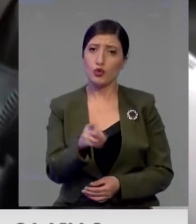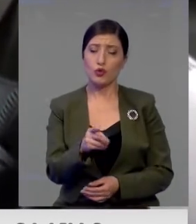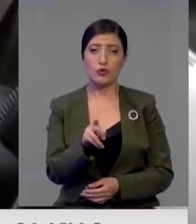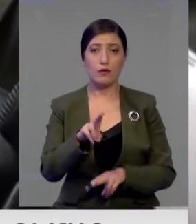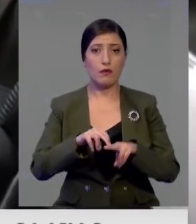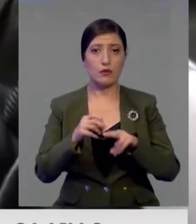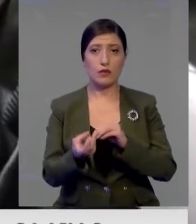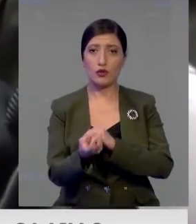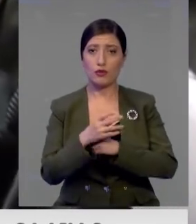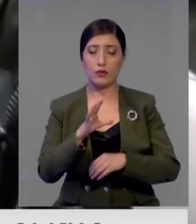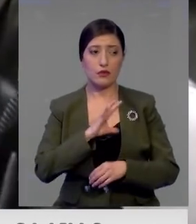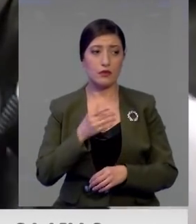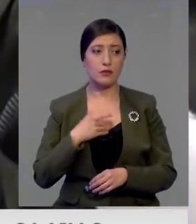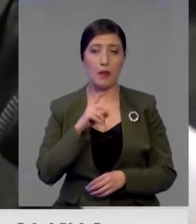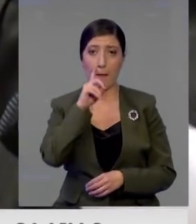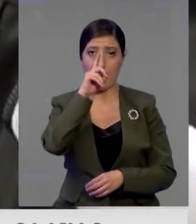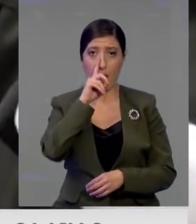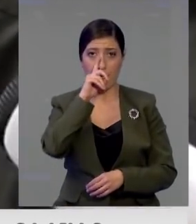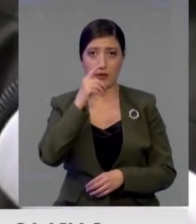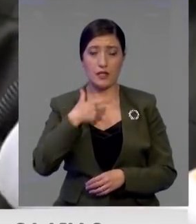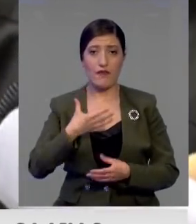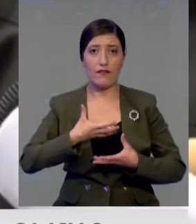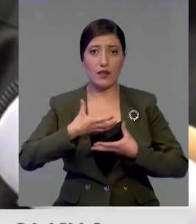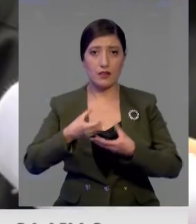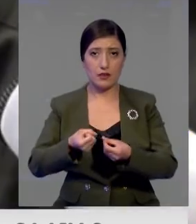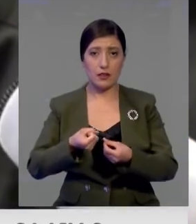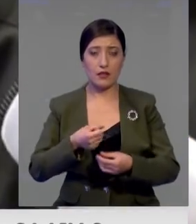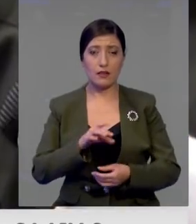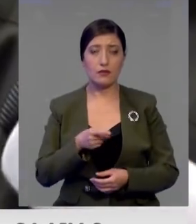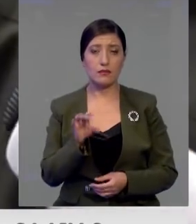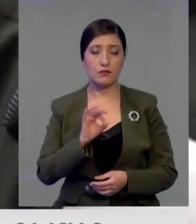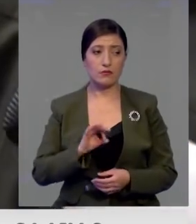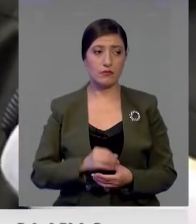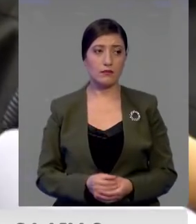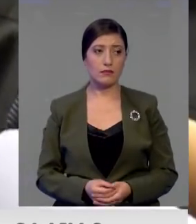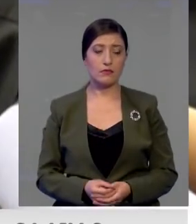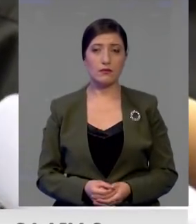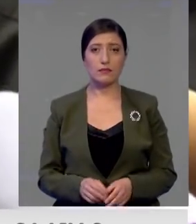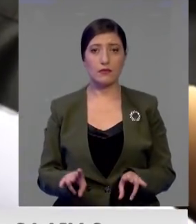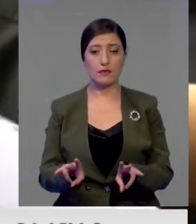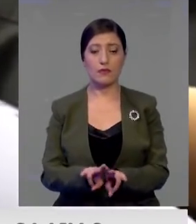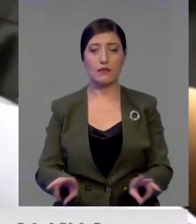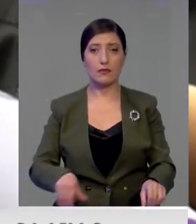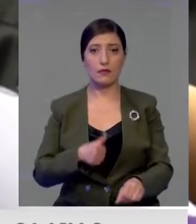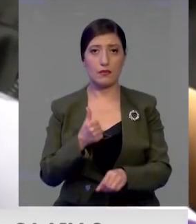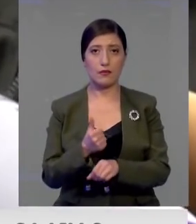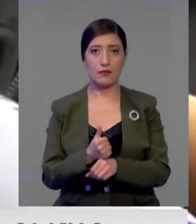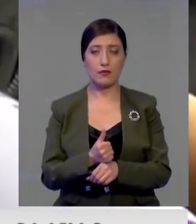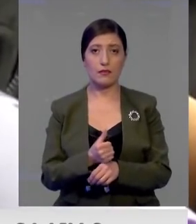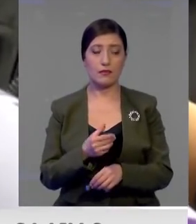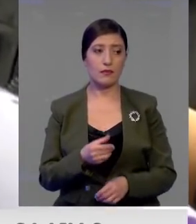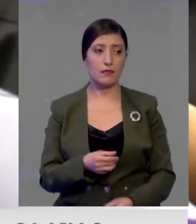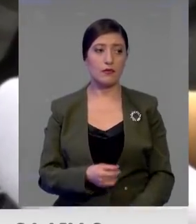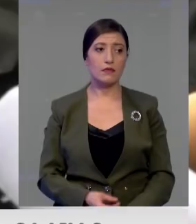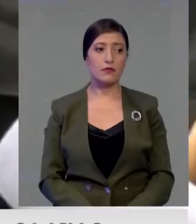Իմ ձերքին բենզինը վերցրել եմ, որ հրավիրեցի չեկան։ Պարոն Փաշինյանի նամակ անձամբ